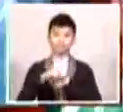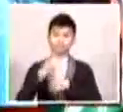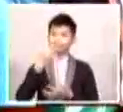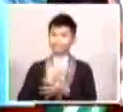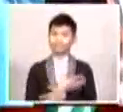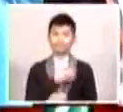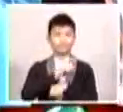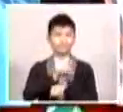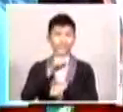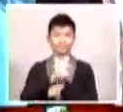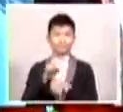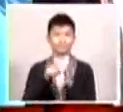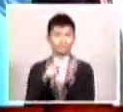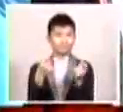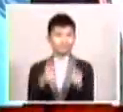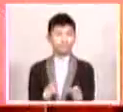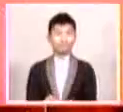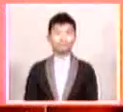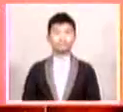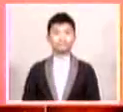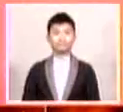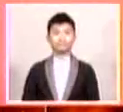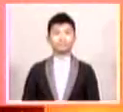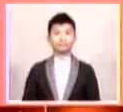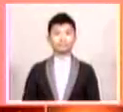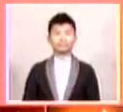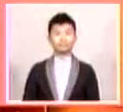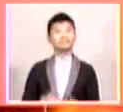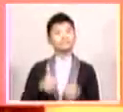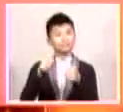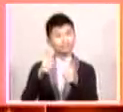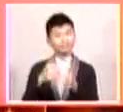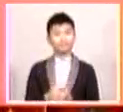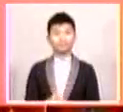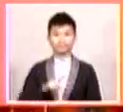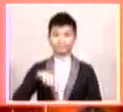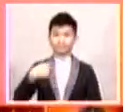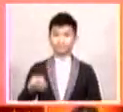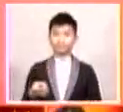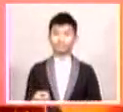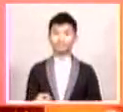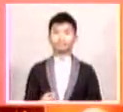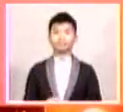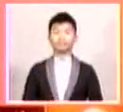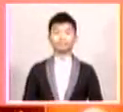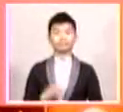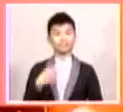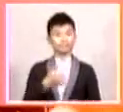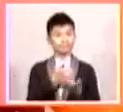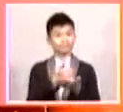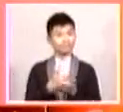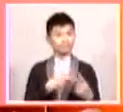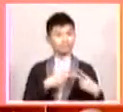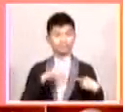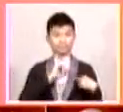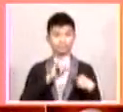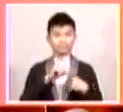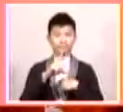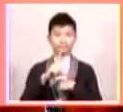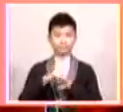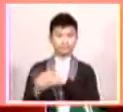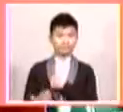短短的10分钟哈。新闻一哈，感谢你哈。接下来在结论的部分，我们同样邀请蔡英文女士，同样把